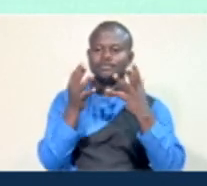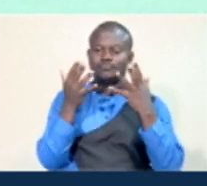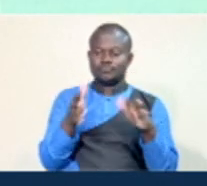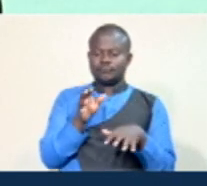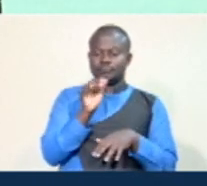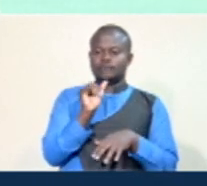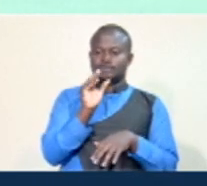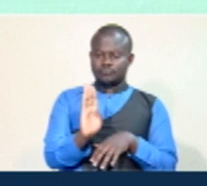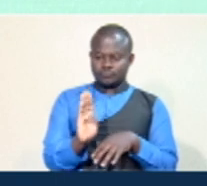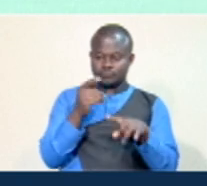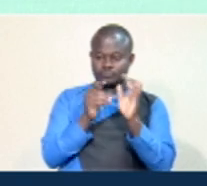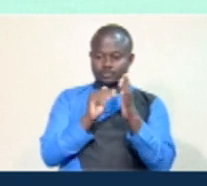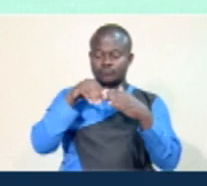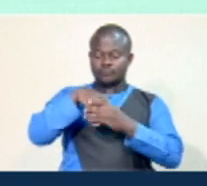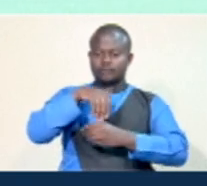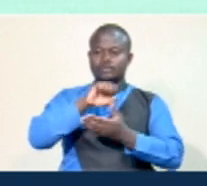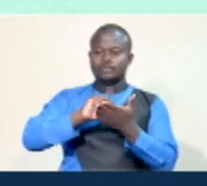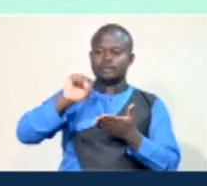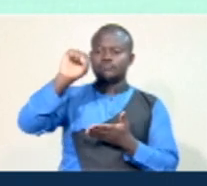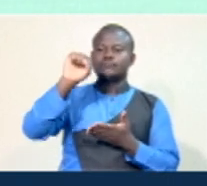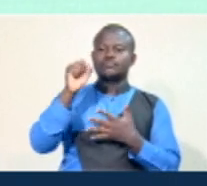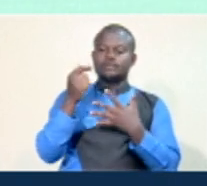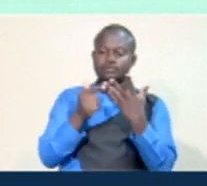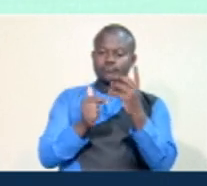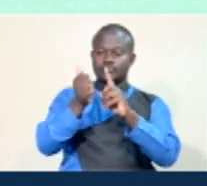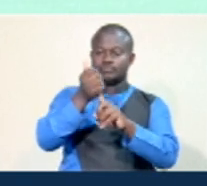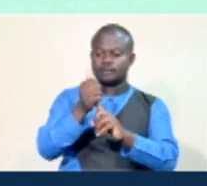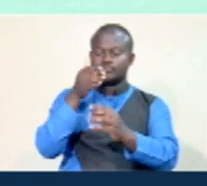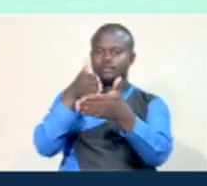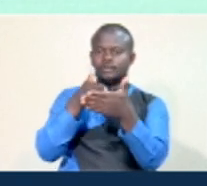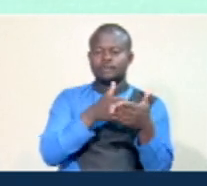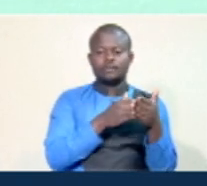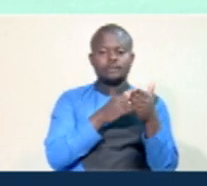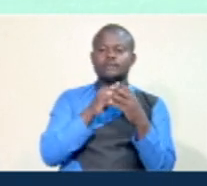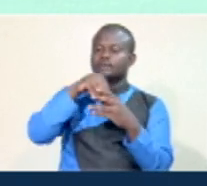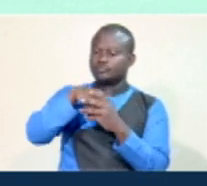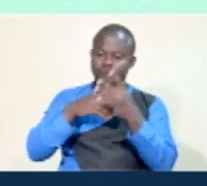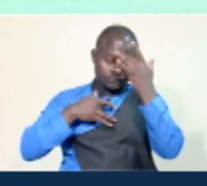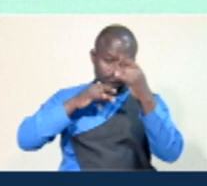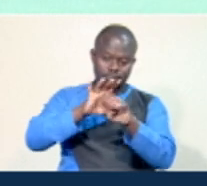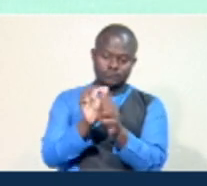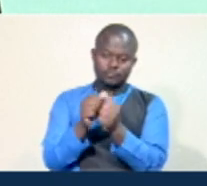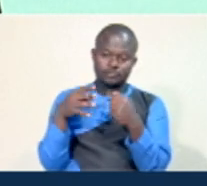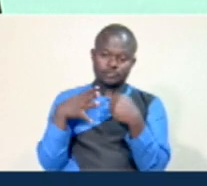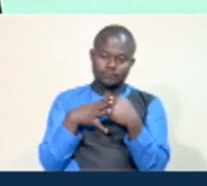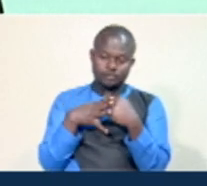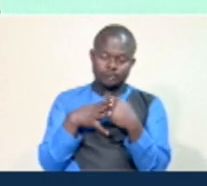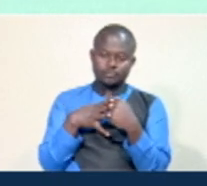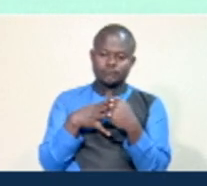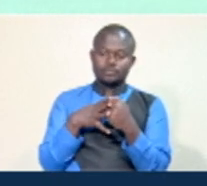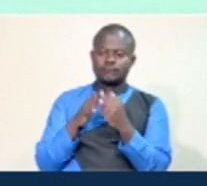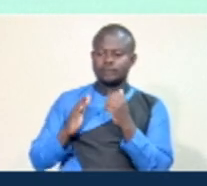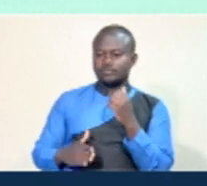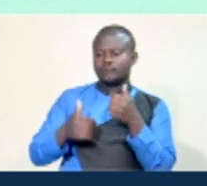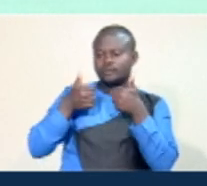IB ndetse n'amashuri yisumbuye. Ibyo mubigezeho nubwo imbogamizi zitabuze zirimo n'icyorezo cya COVID-19.